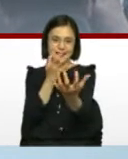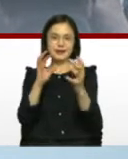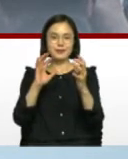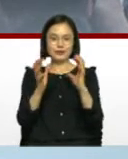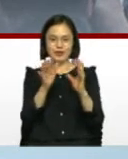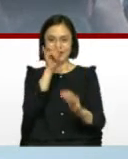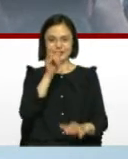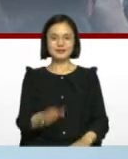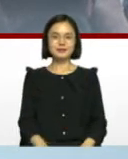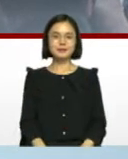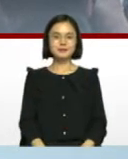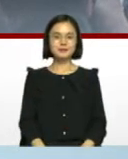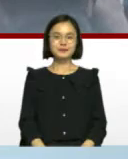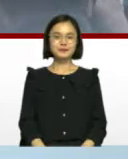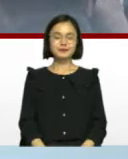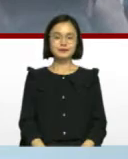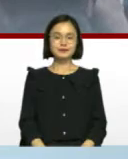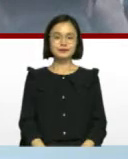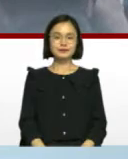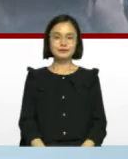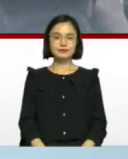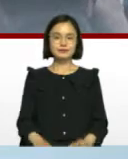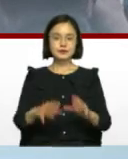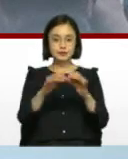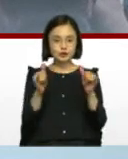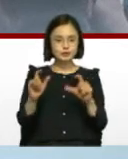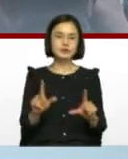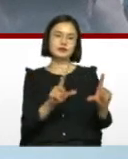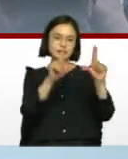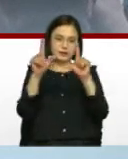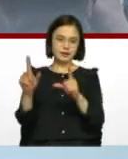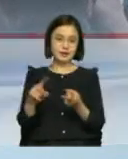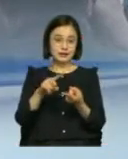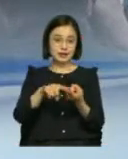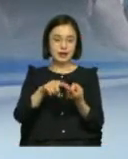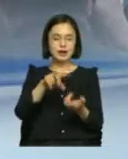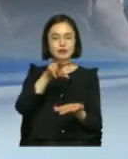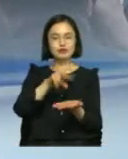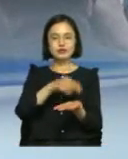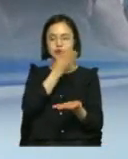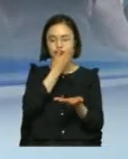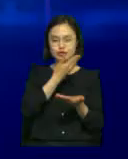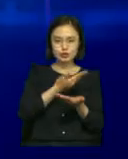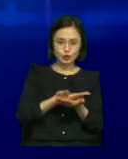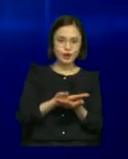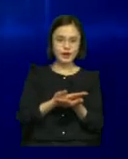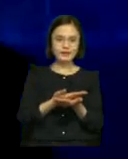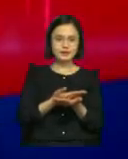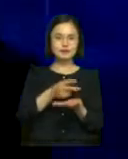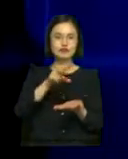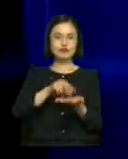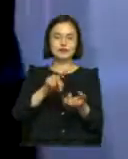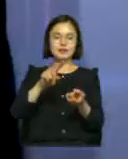시민들의 삶의 문제 인 먹고 사는 문제 해결을 최우선 과제로 꼽았습니다 지역 - 잡니다